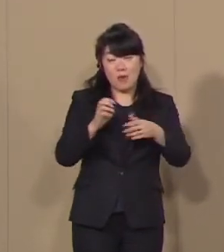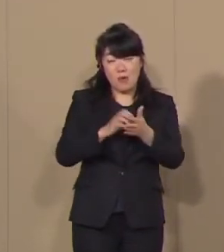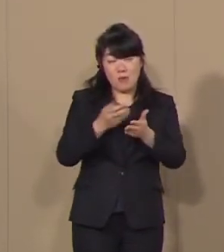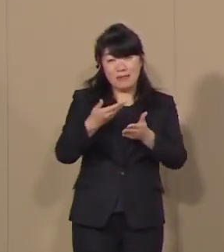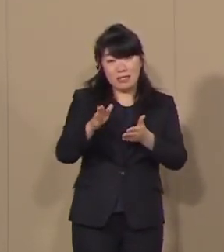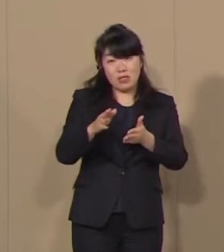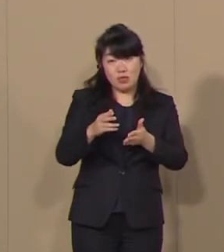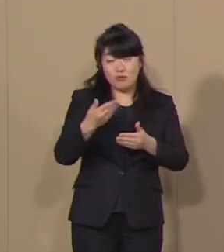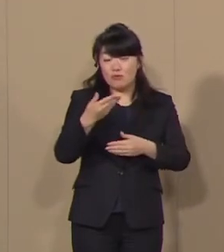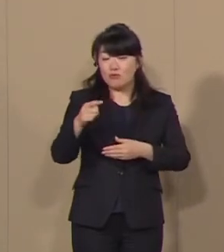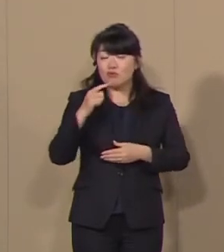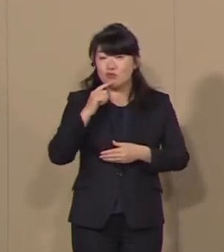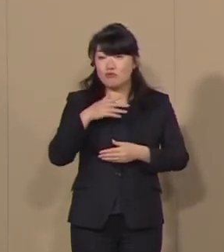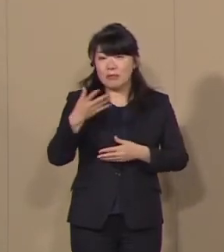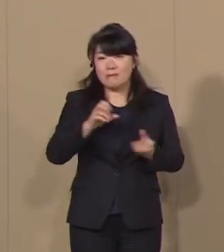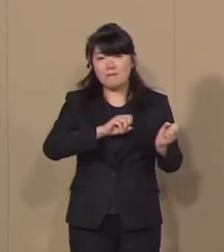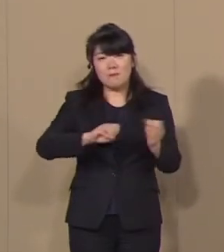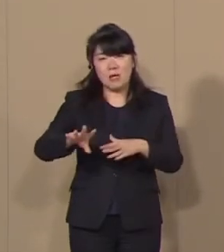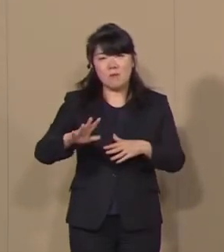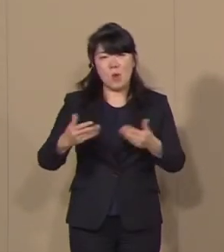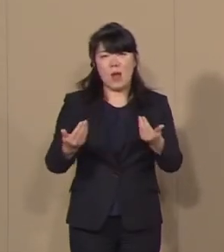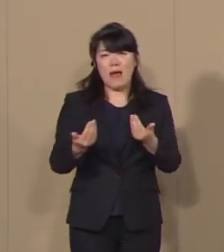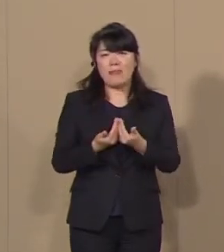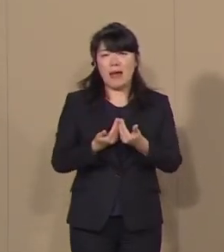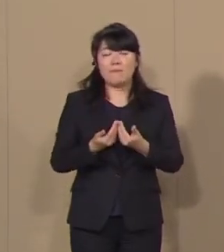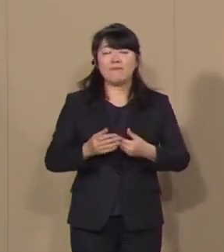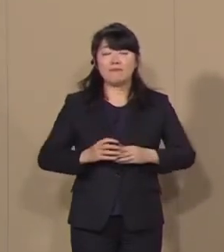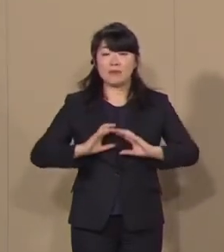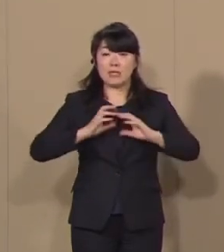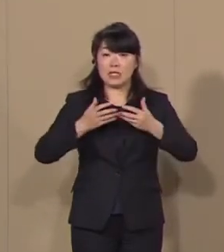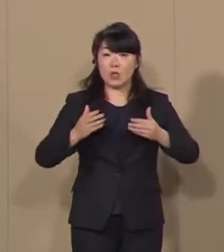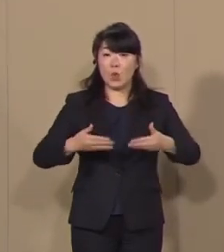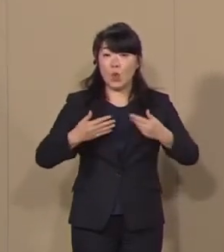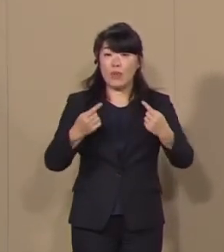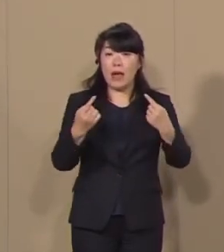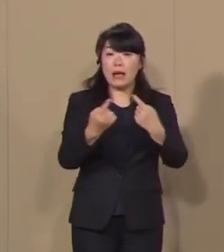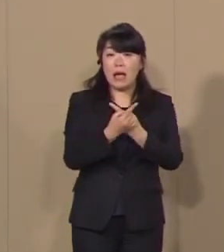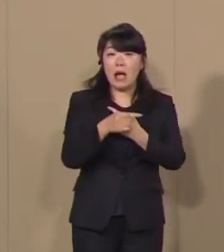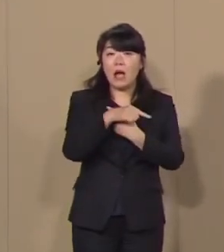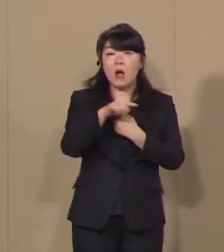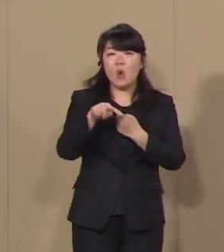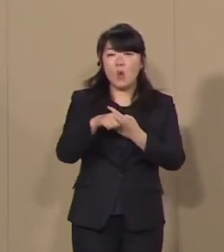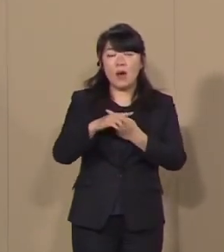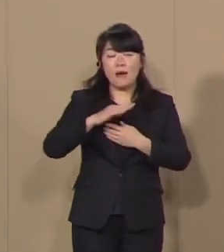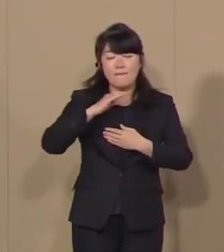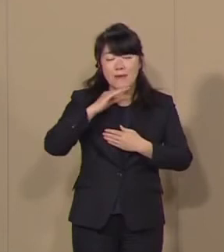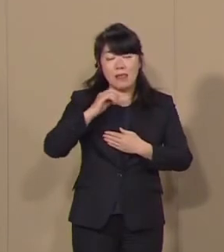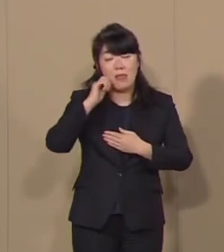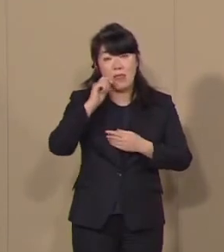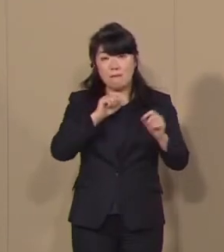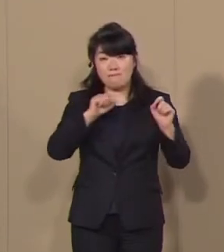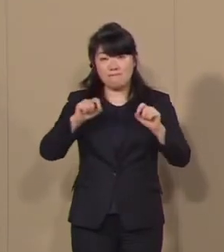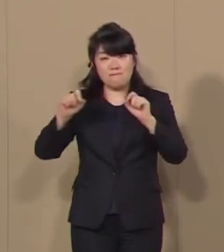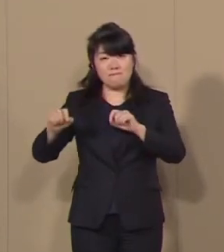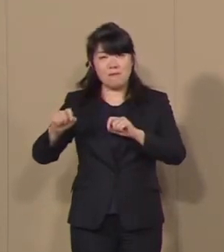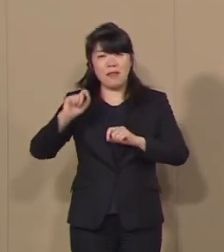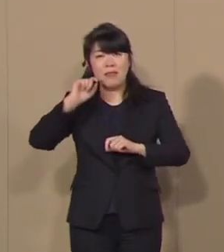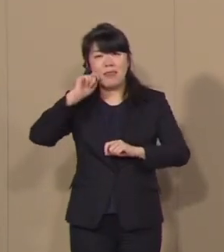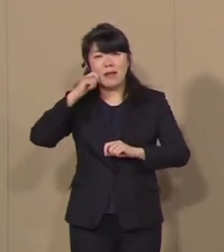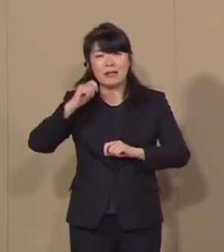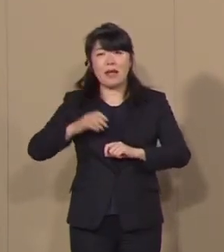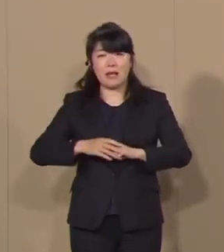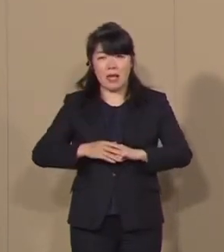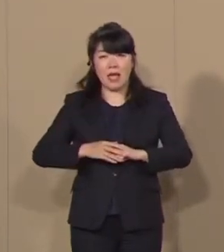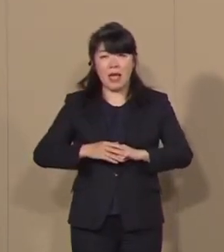地球温暖化王氏は待ったなしの課題です温室効果ガス削減削減を加速させ